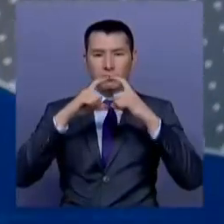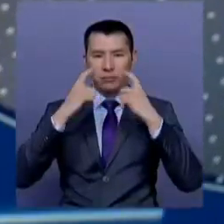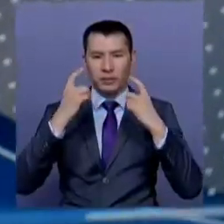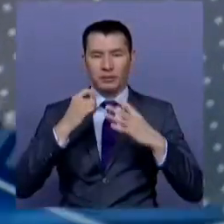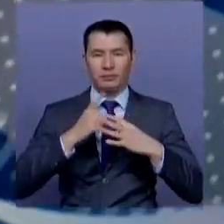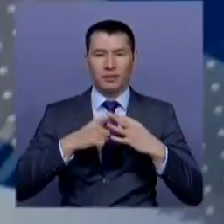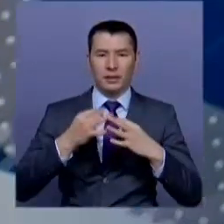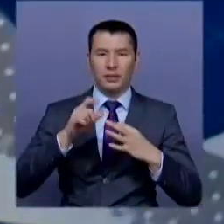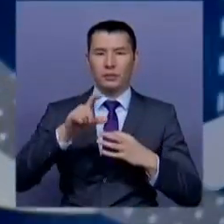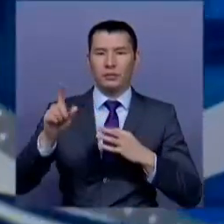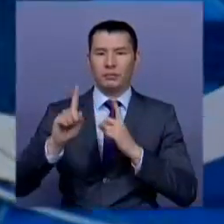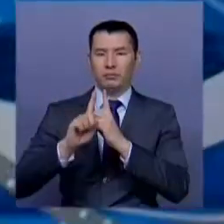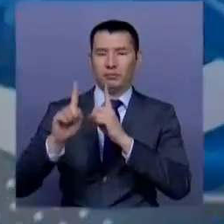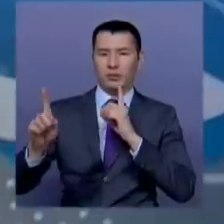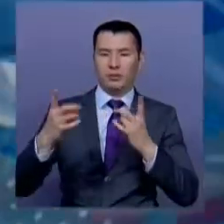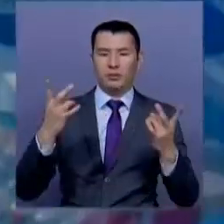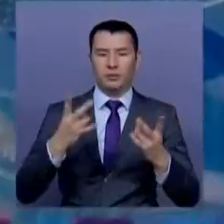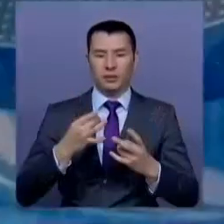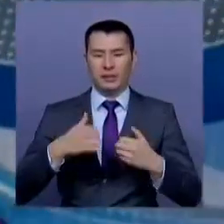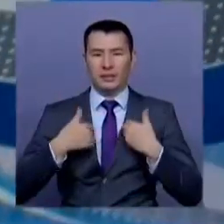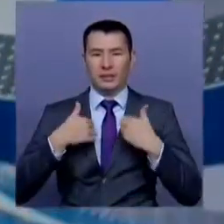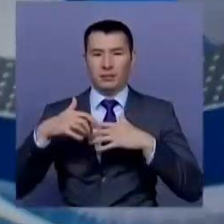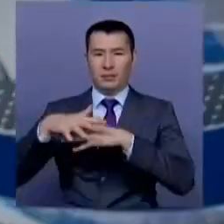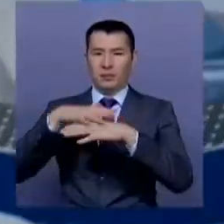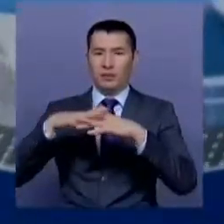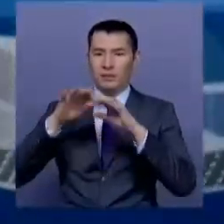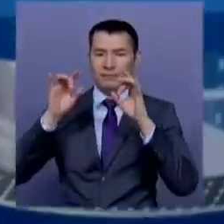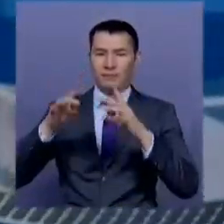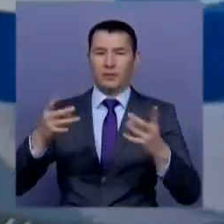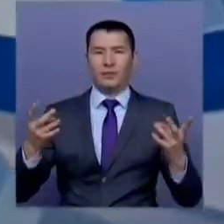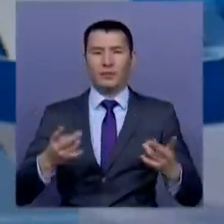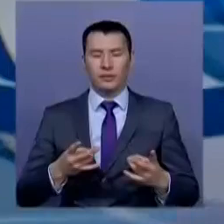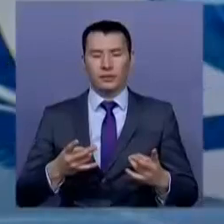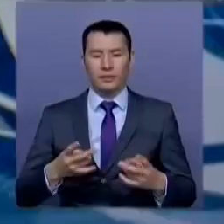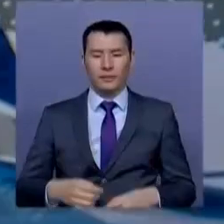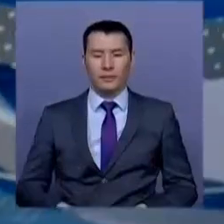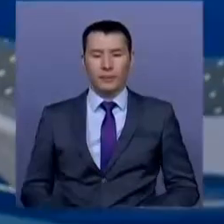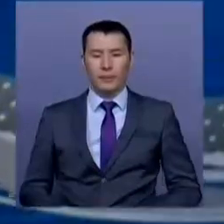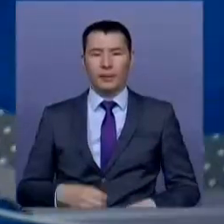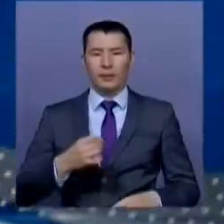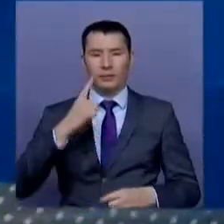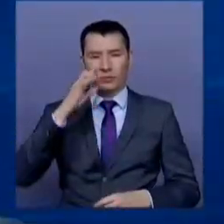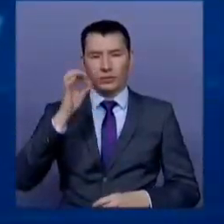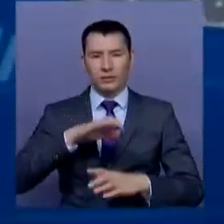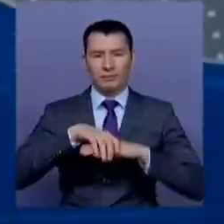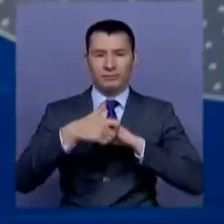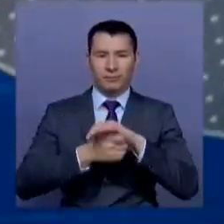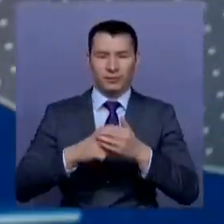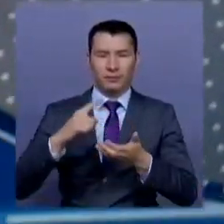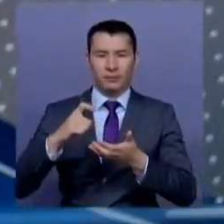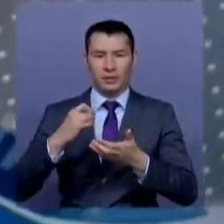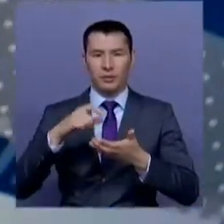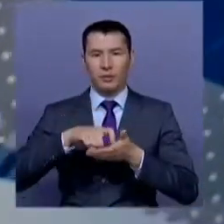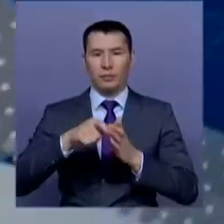соблюдать социальную дистанцию, а также по возможности не посещать мест массового скопления людей. Следует чаще мыть руки, дезинфицировать и